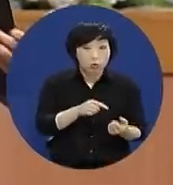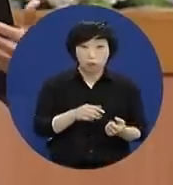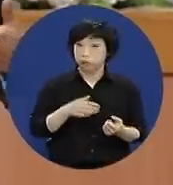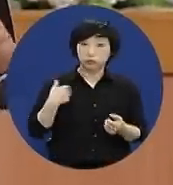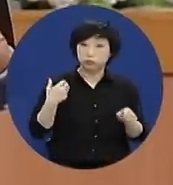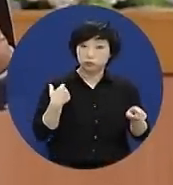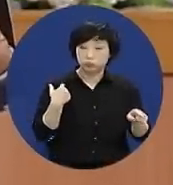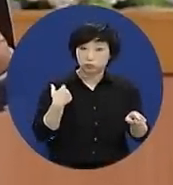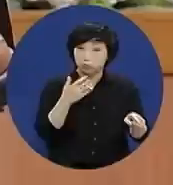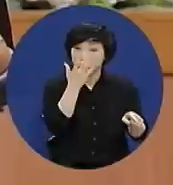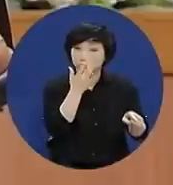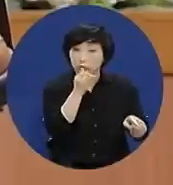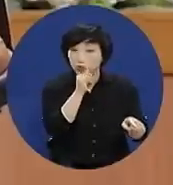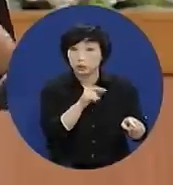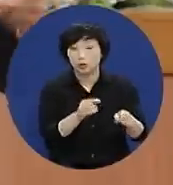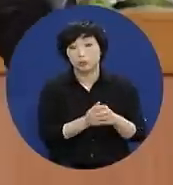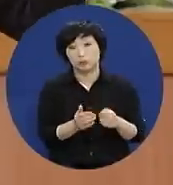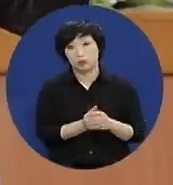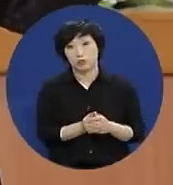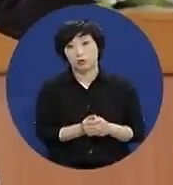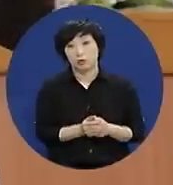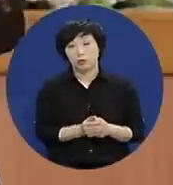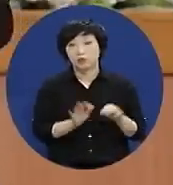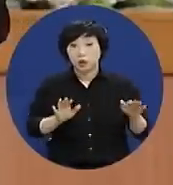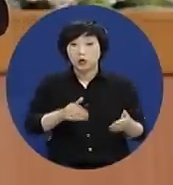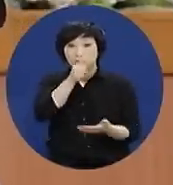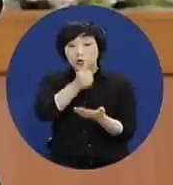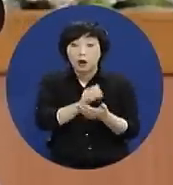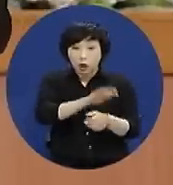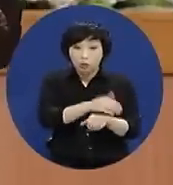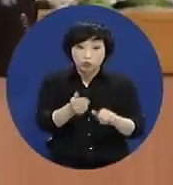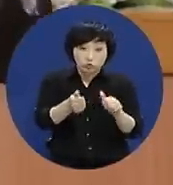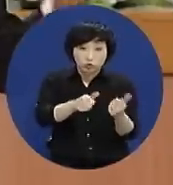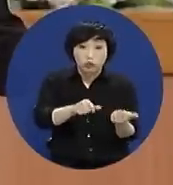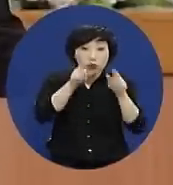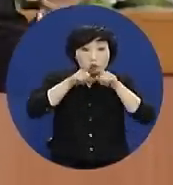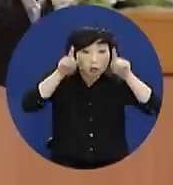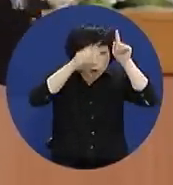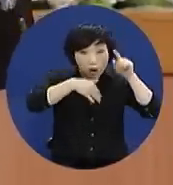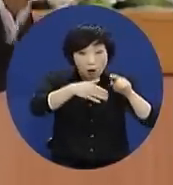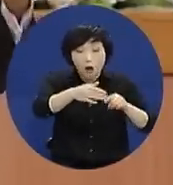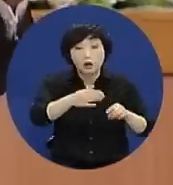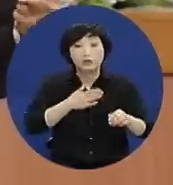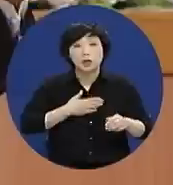的に感していないんですと罪のたに